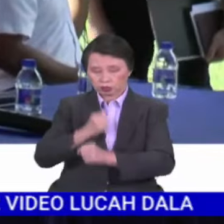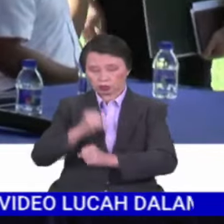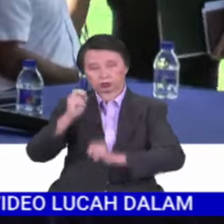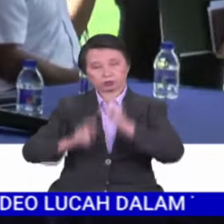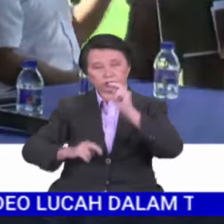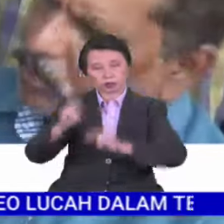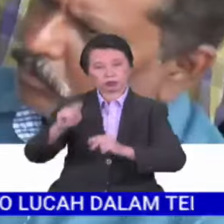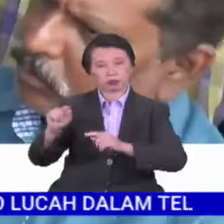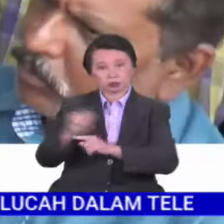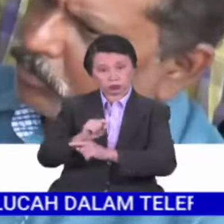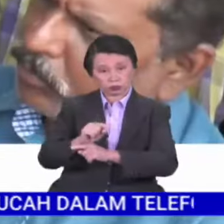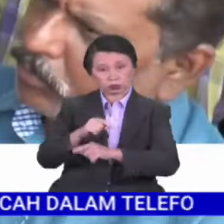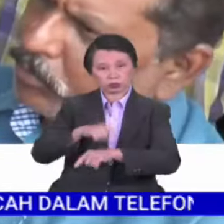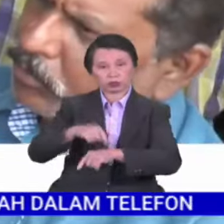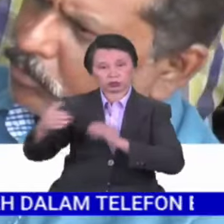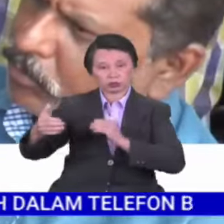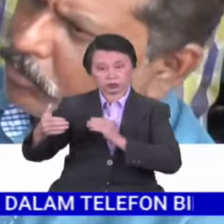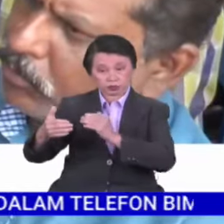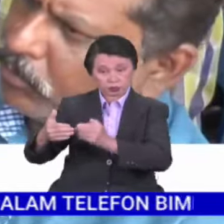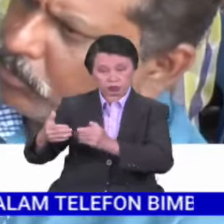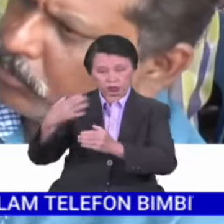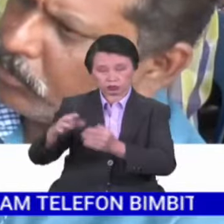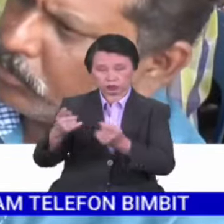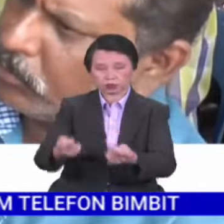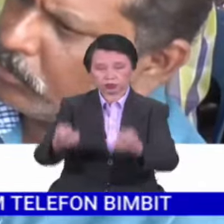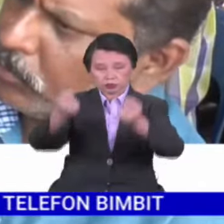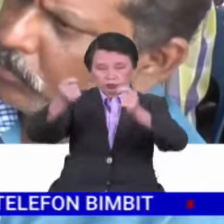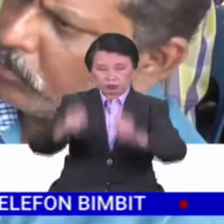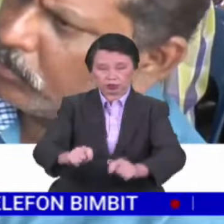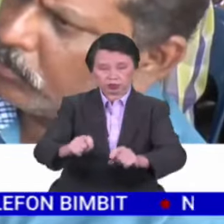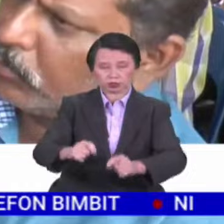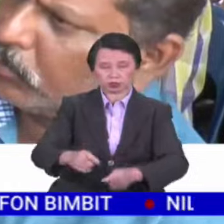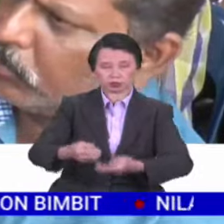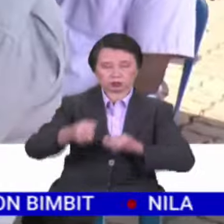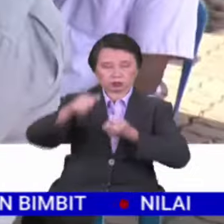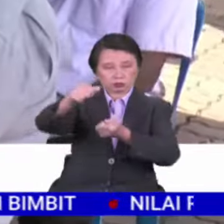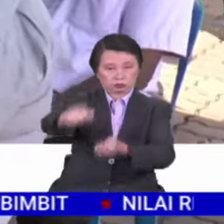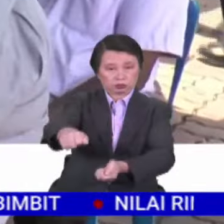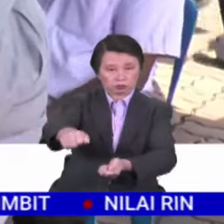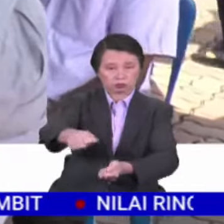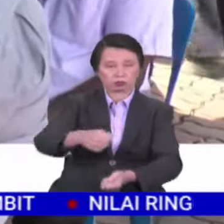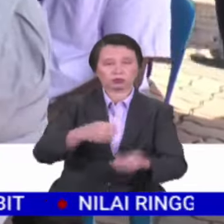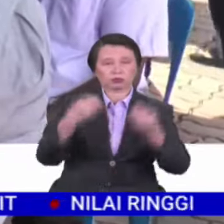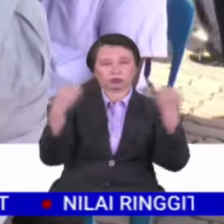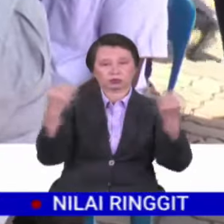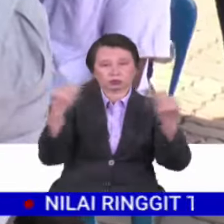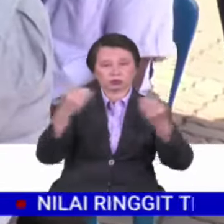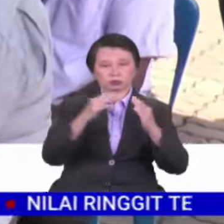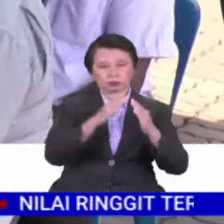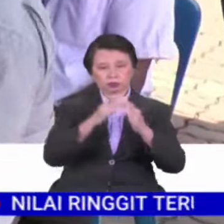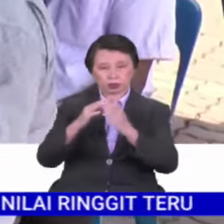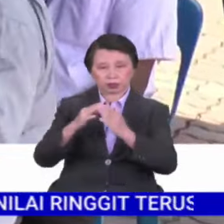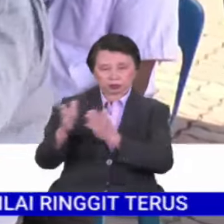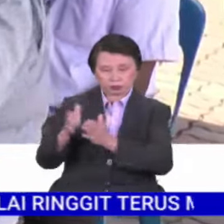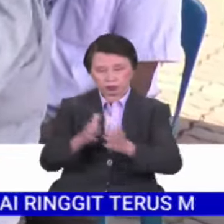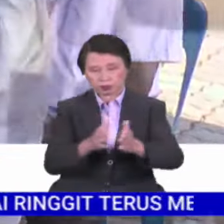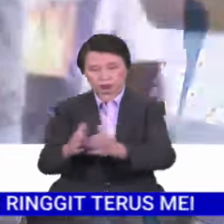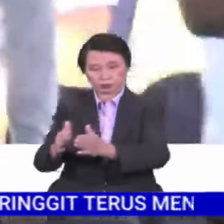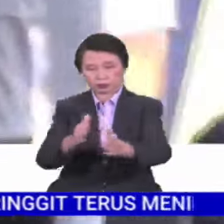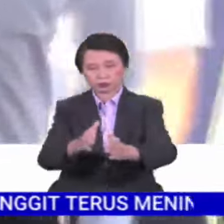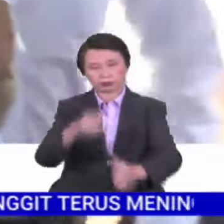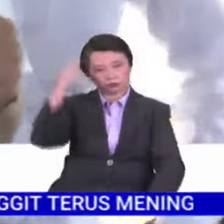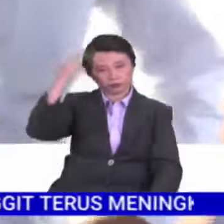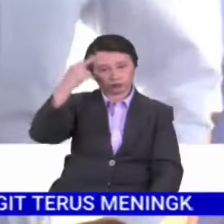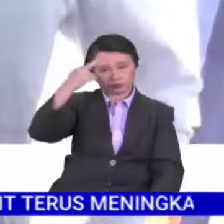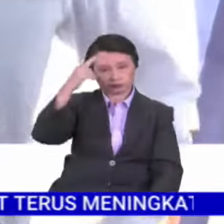akan dimulakan dalam masa terdekat selepas tender projek dikeluarkan Majlis Bandaraya Pasir Gudang. Menurutnya, faktor pertukaran